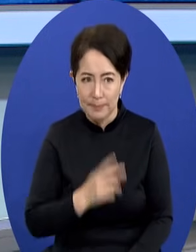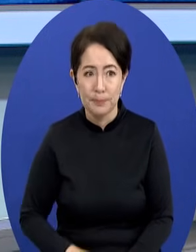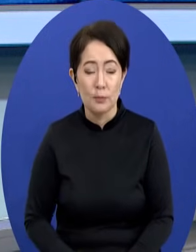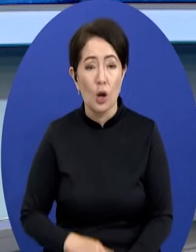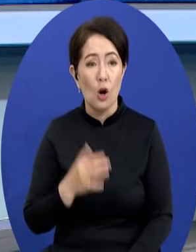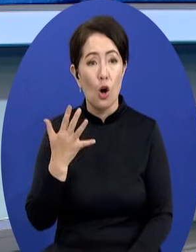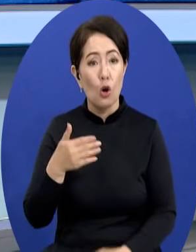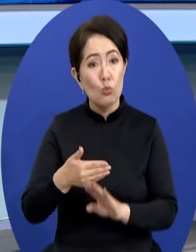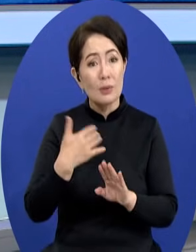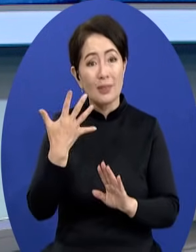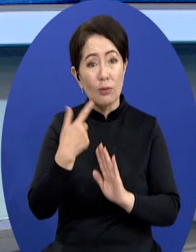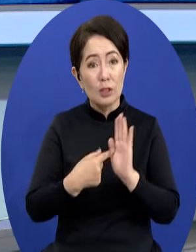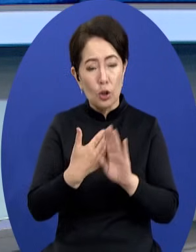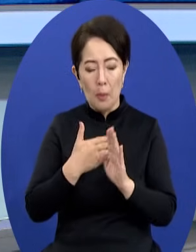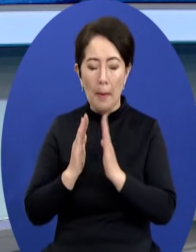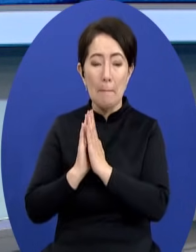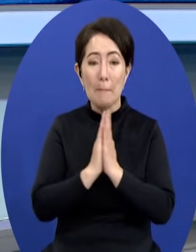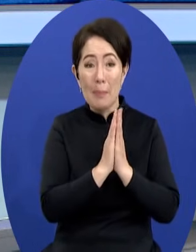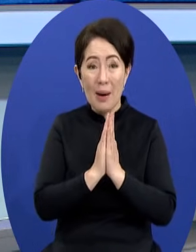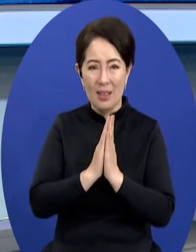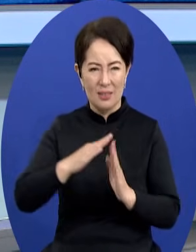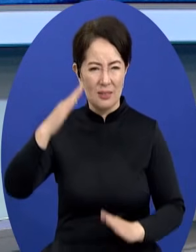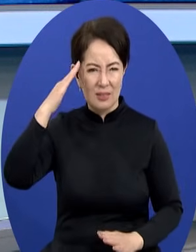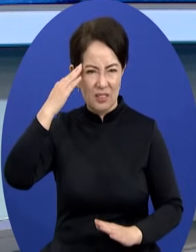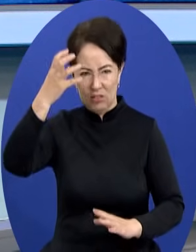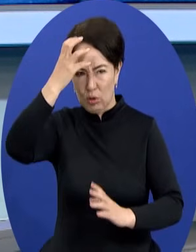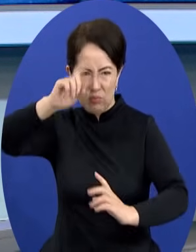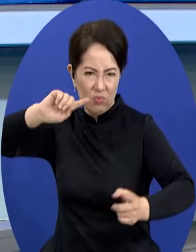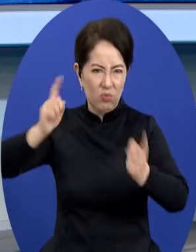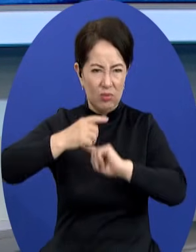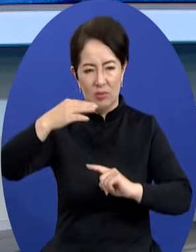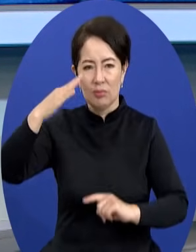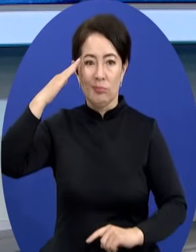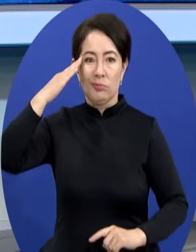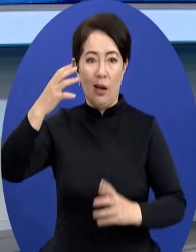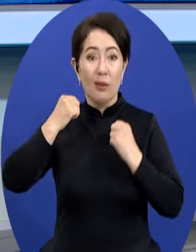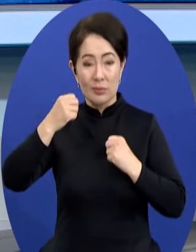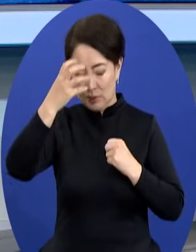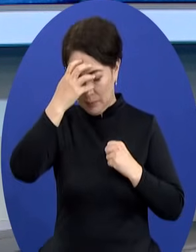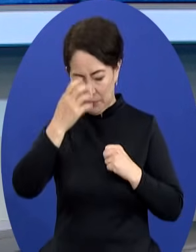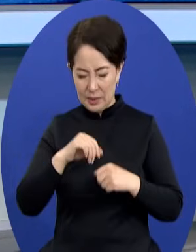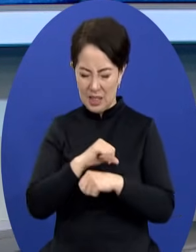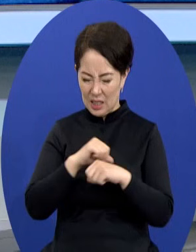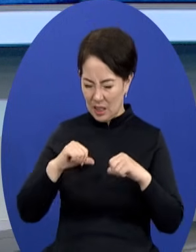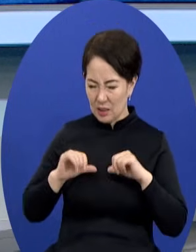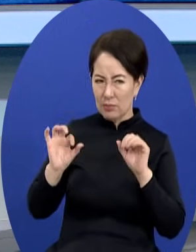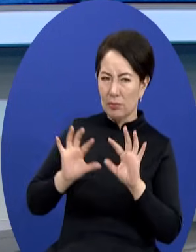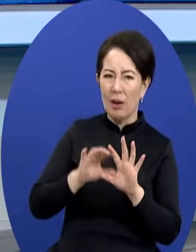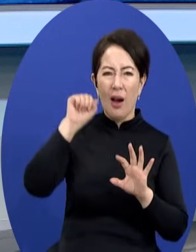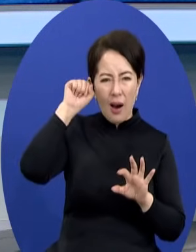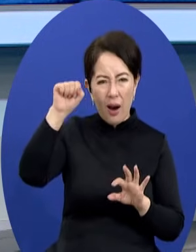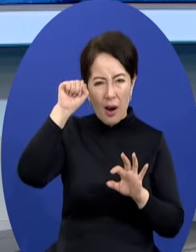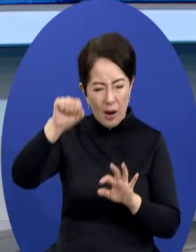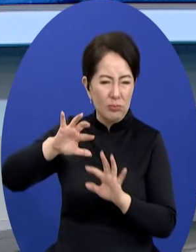Одоогоос 5 сарын өмнө Мьянмарын холбооны улсад армийнхан төрийн эргэлт хийсэн. Армийнхан төрийн эрхийг гартаа оруулаад байгаа ч иргэд ардчилсан иргэний засаглалыг